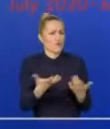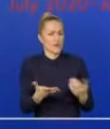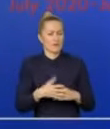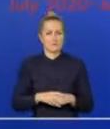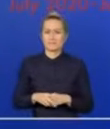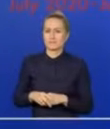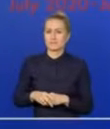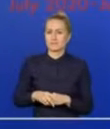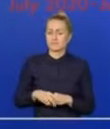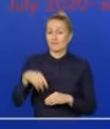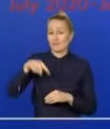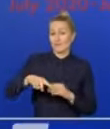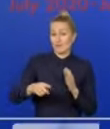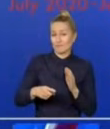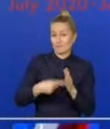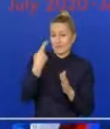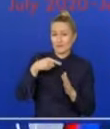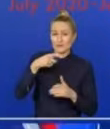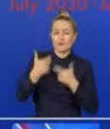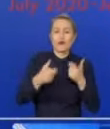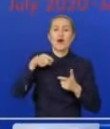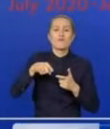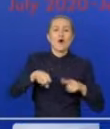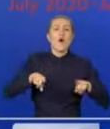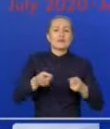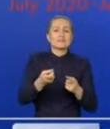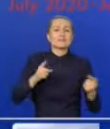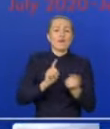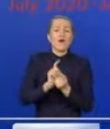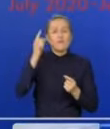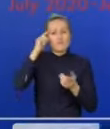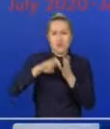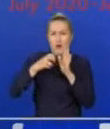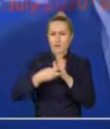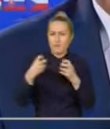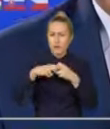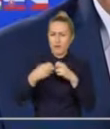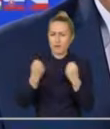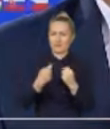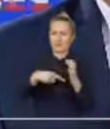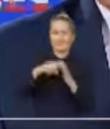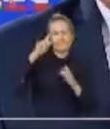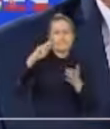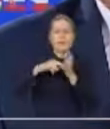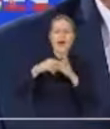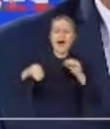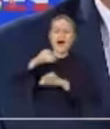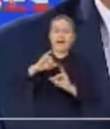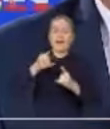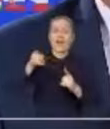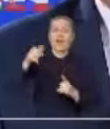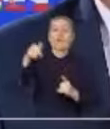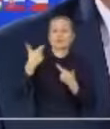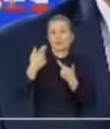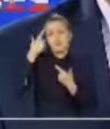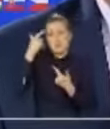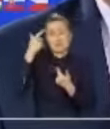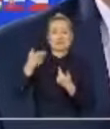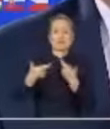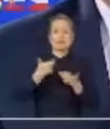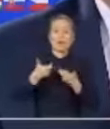Pierwsze w tym roku międzynarodowe spotkanie prezydenta Andrzeja Dudy było sporym wyzwaniem logistycznym. Istniało bowiem zagrożenie, że będzie się musiało odbyć online ze względu na